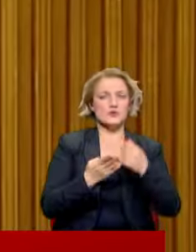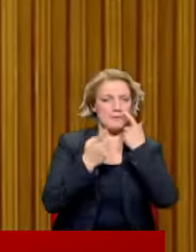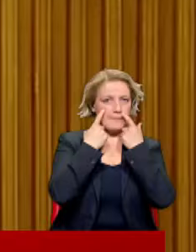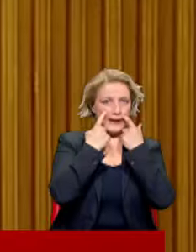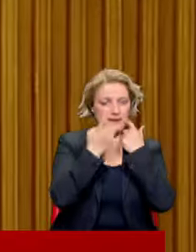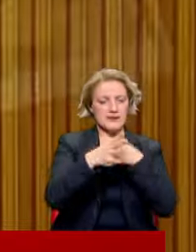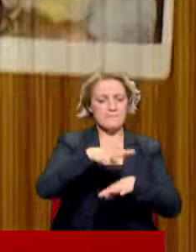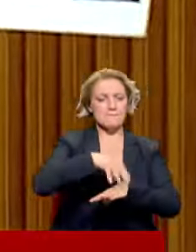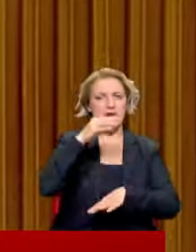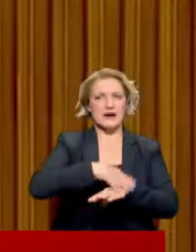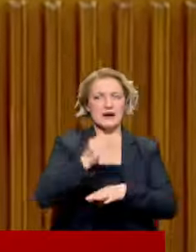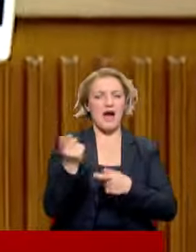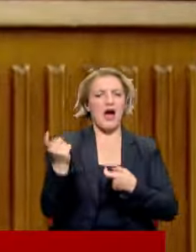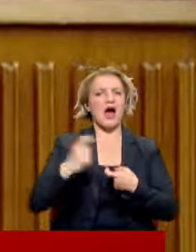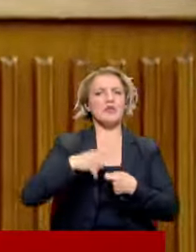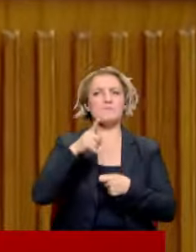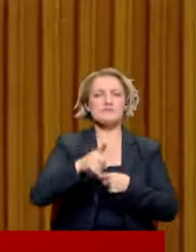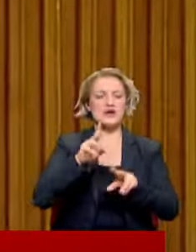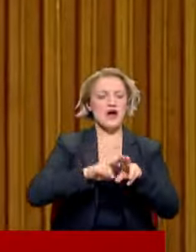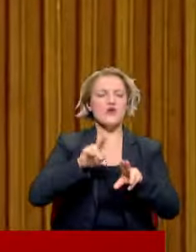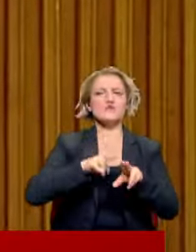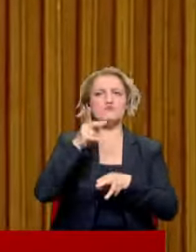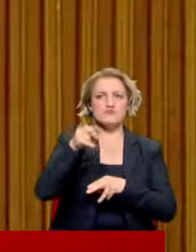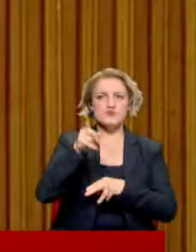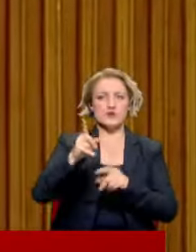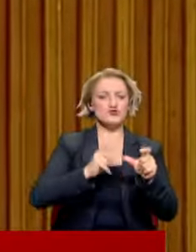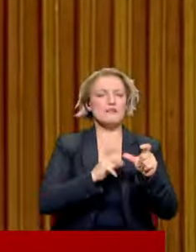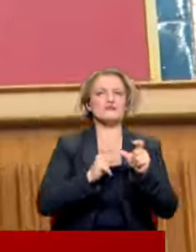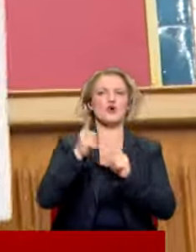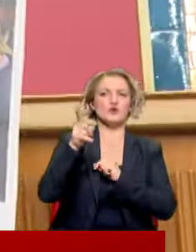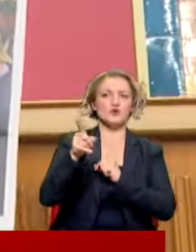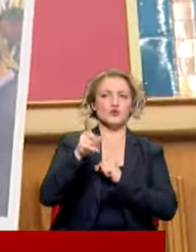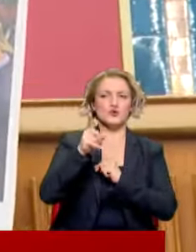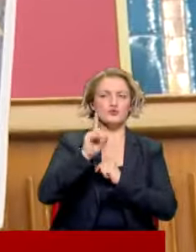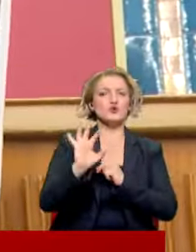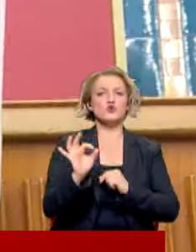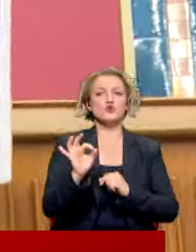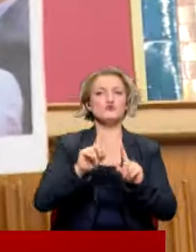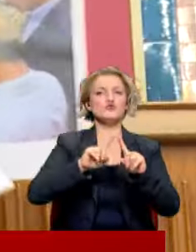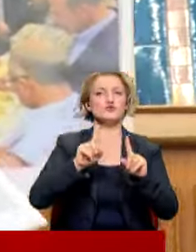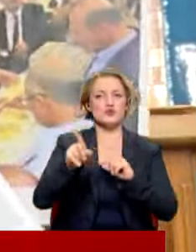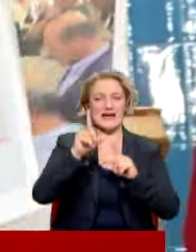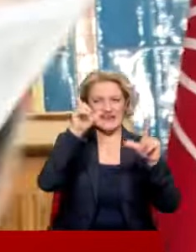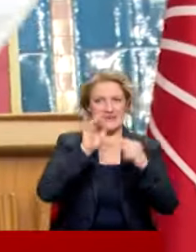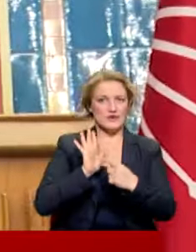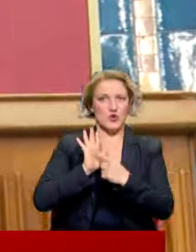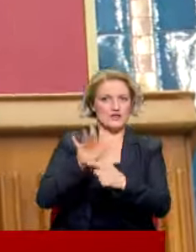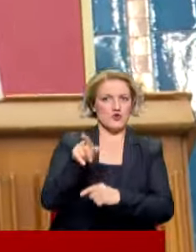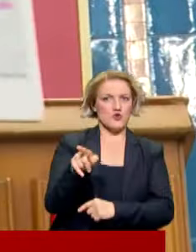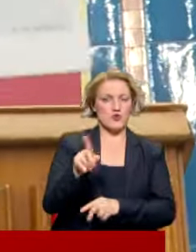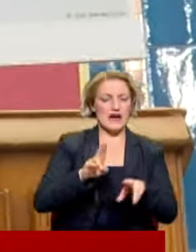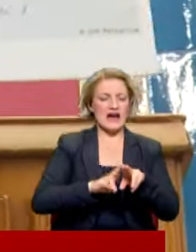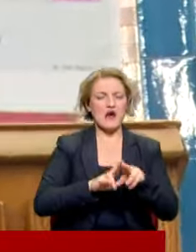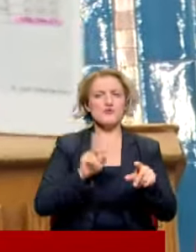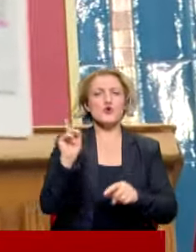Bakın, Mardin'in atanmış kayyımı, bu da Süleyman Soylu. Bu kuyumcu, resmini göstererek söylüyorum,